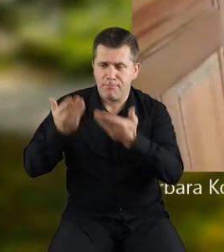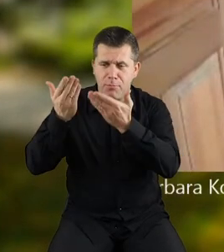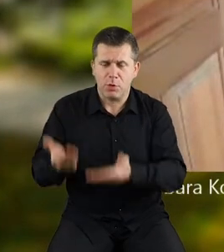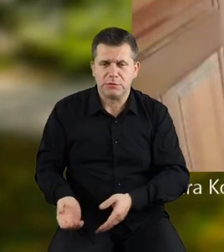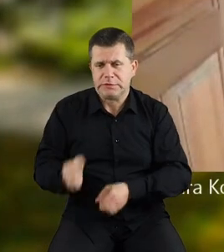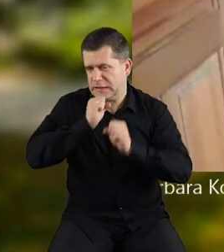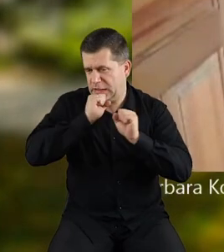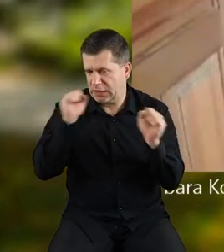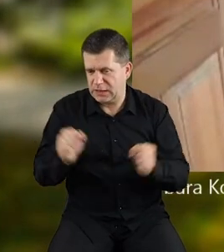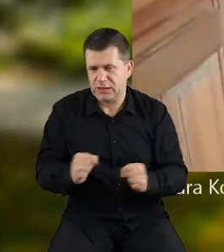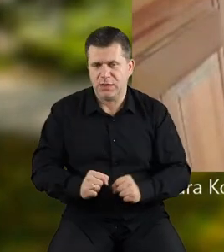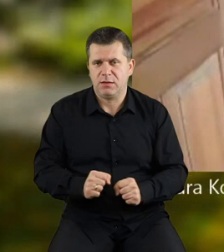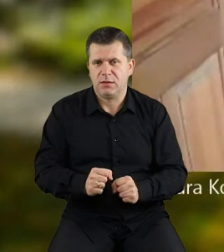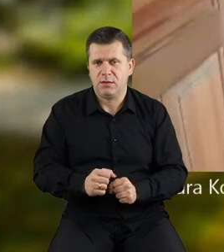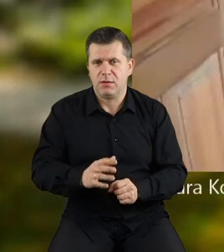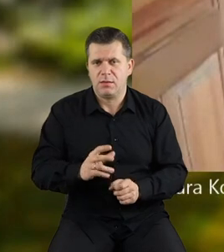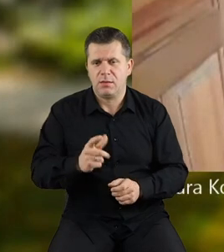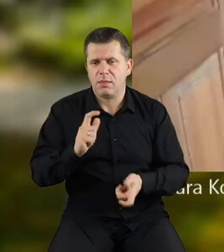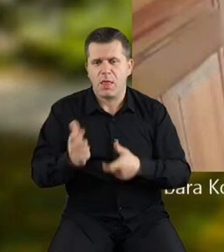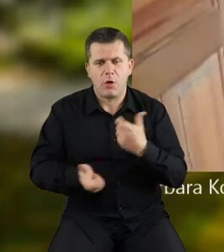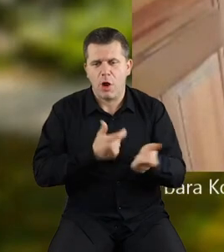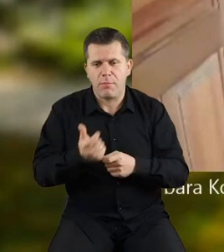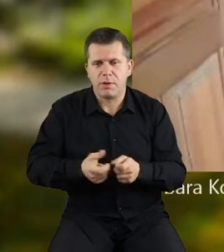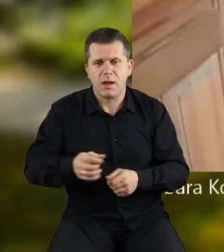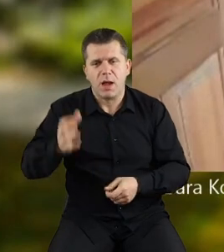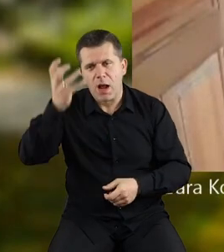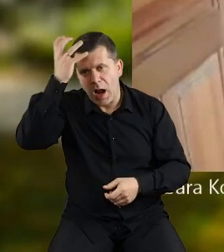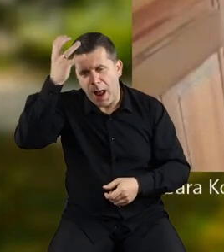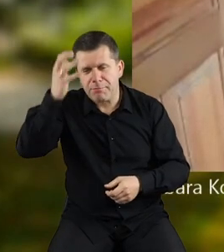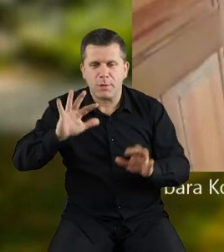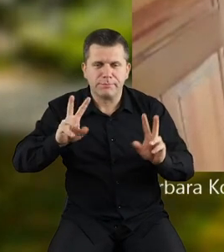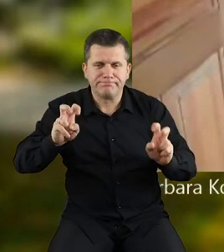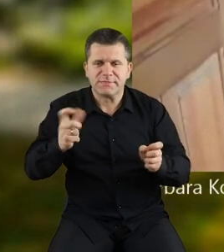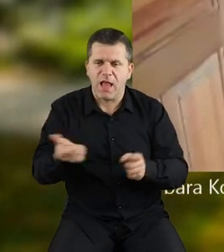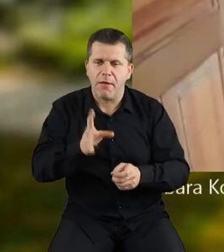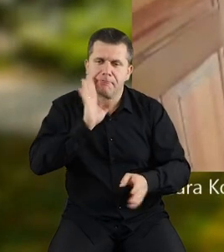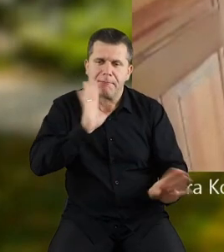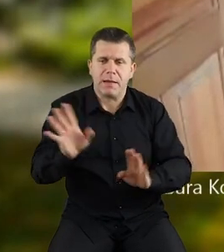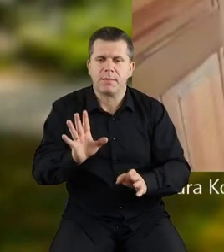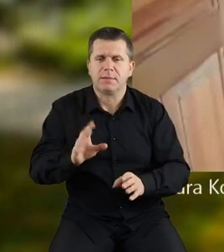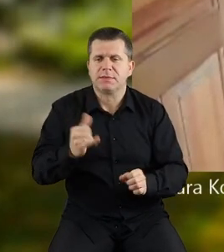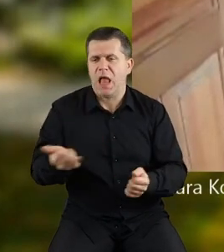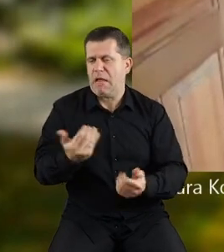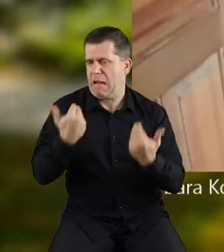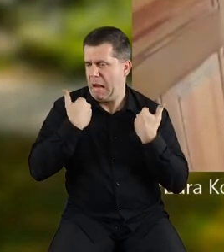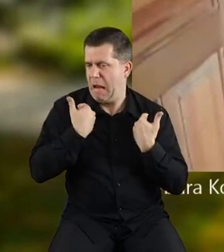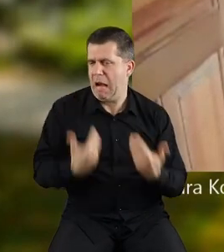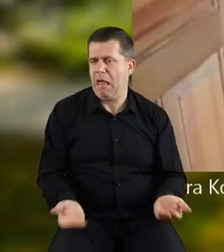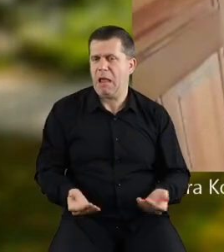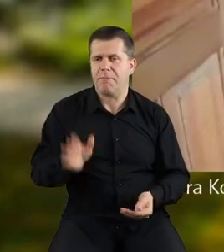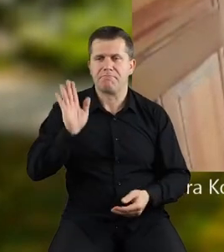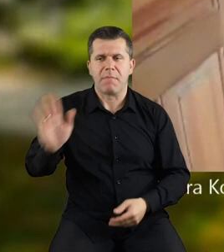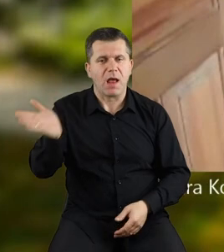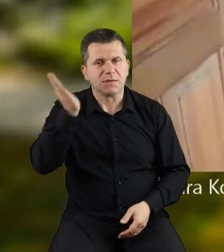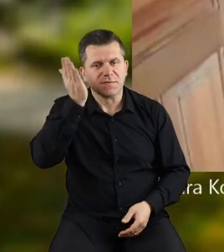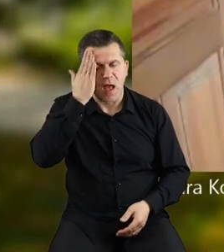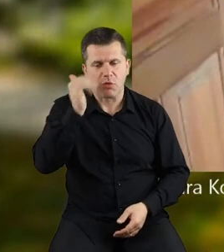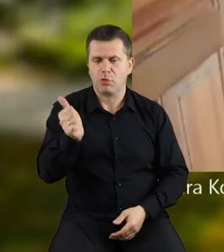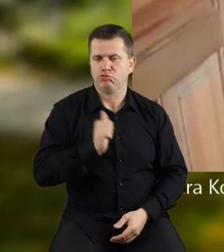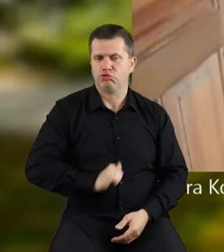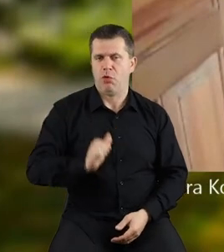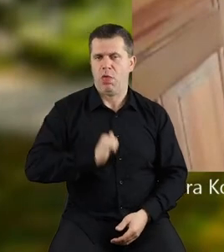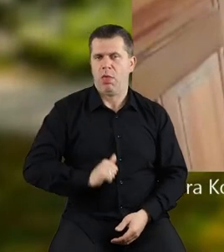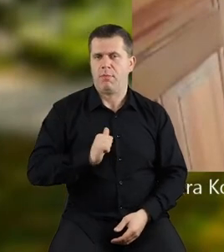która nigdy nie odłożyła kapelusza na niewłaściwe miejsce. Zawsze elegancka, do końca